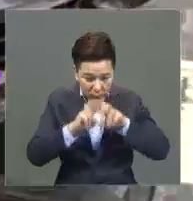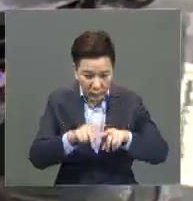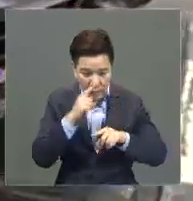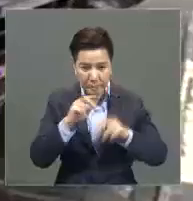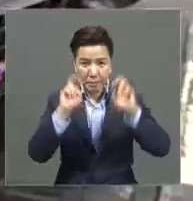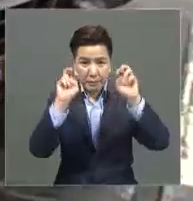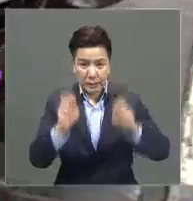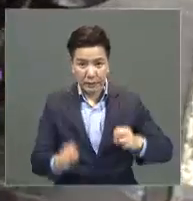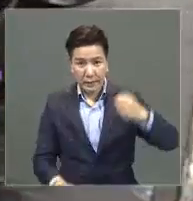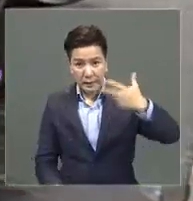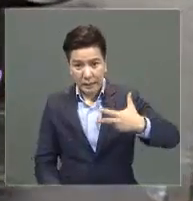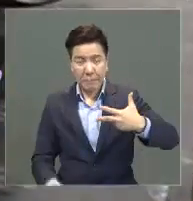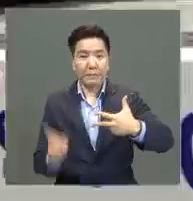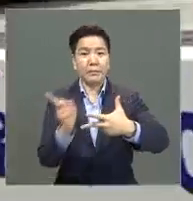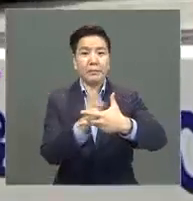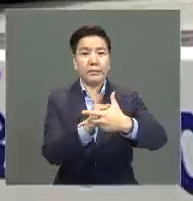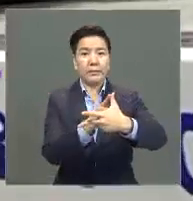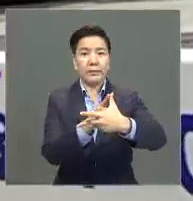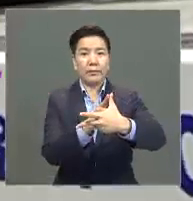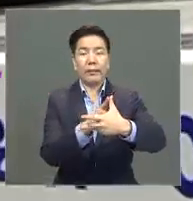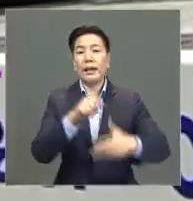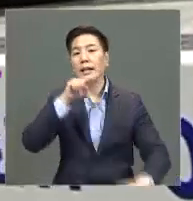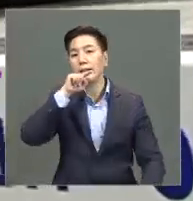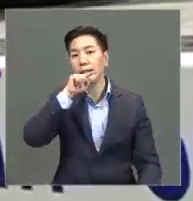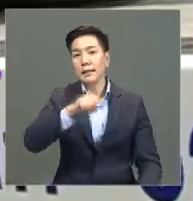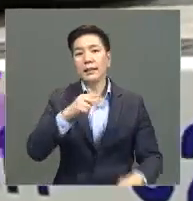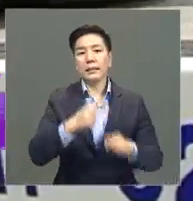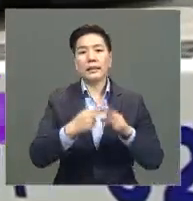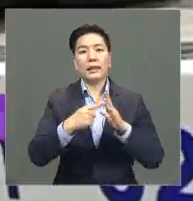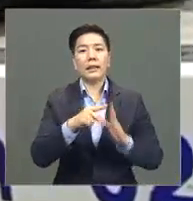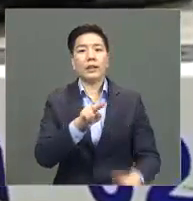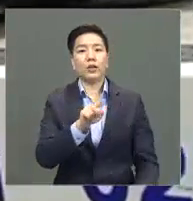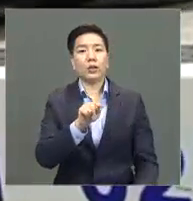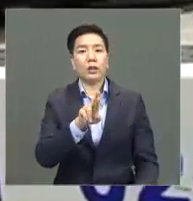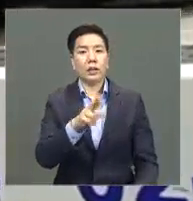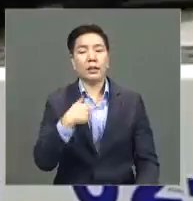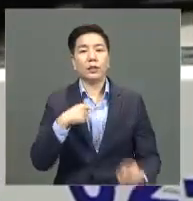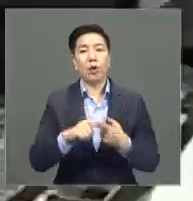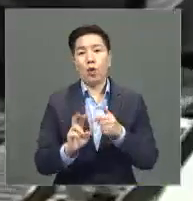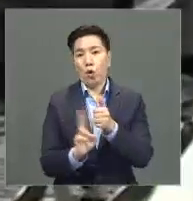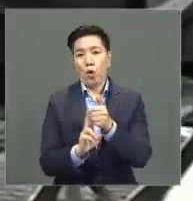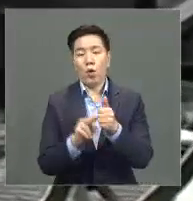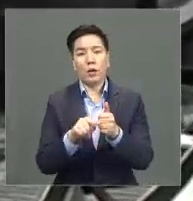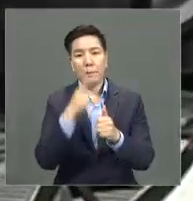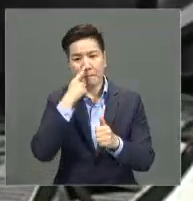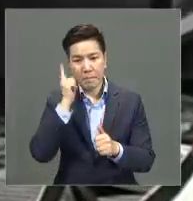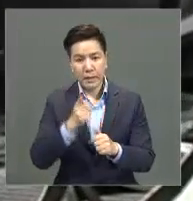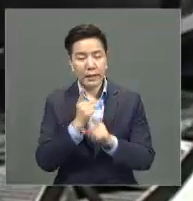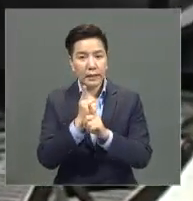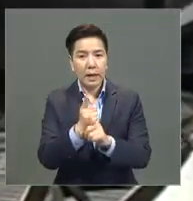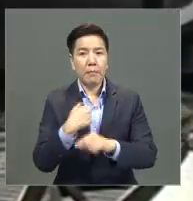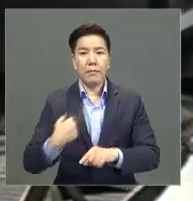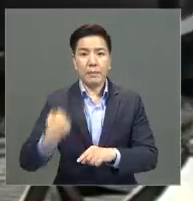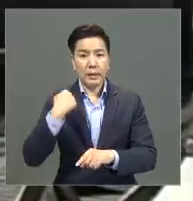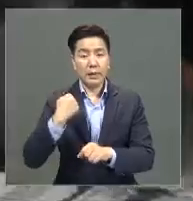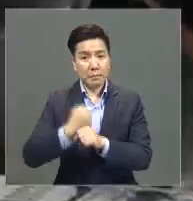อบใน3ประเด็นด้วยกันประเด็นแรกก็คือคำสั่งของนายเนตรแจ้งสุขนะครับรองอัยการสูงสุดว่าเป็นไปตามกร